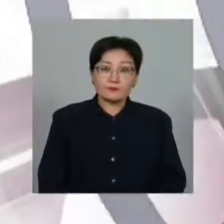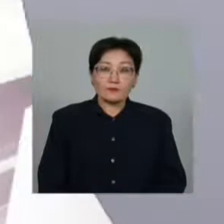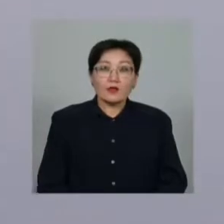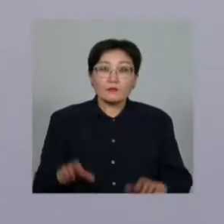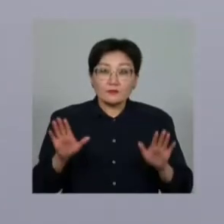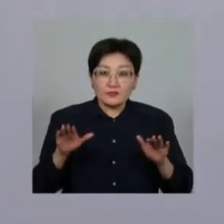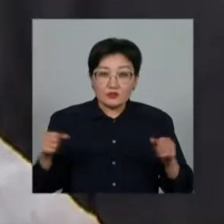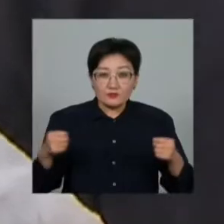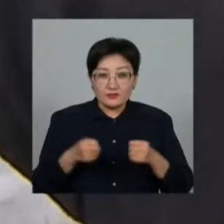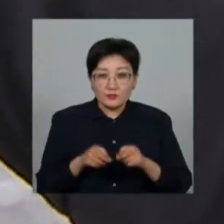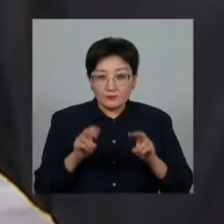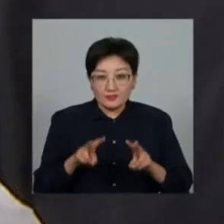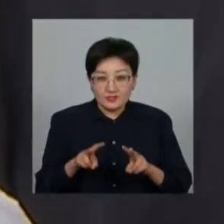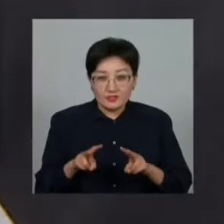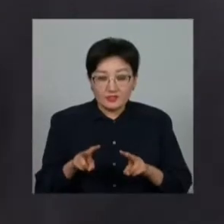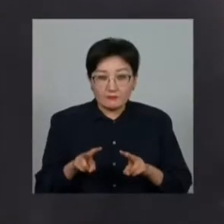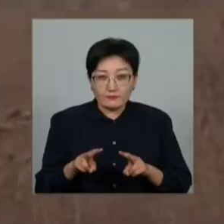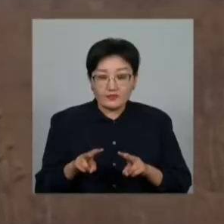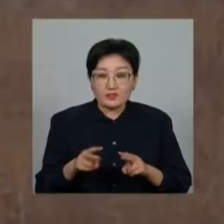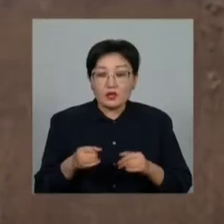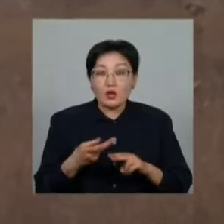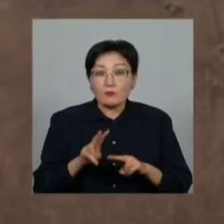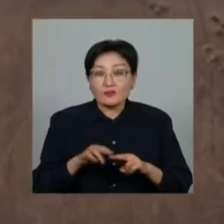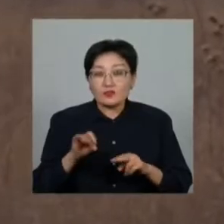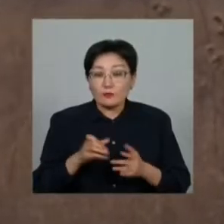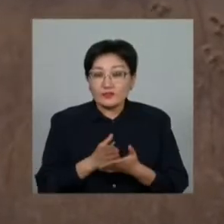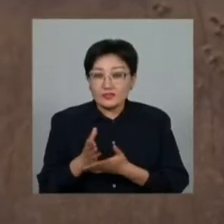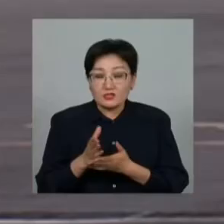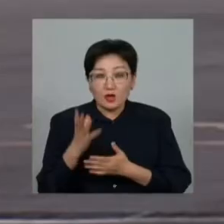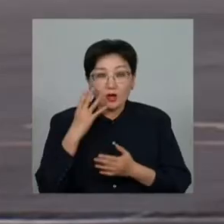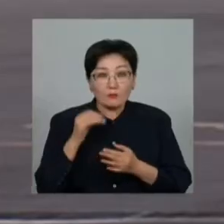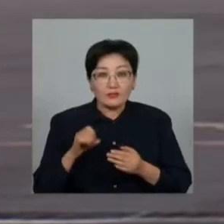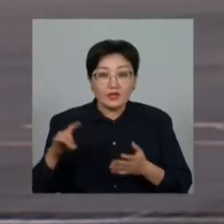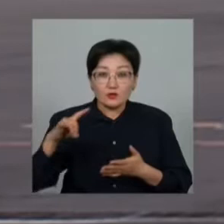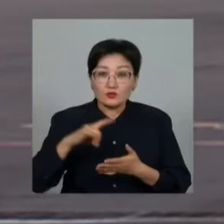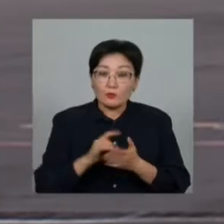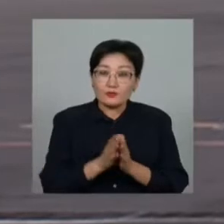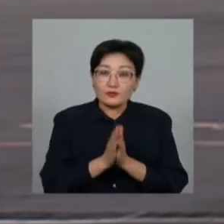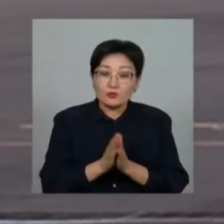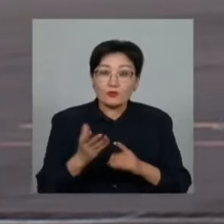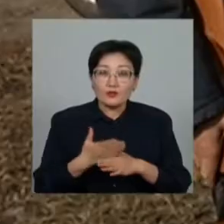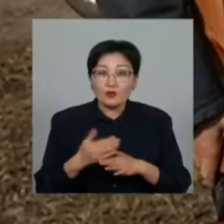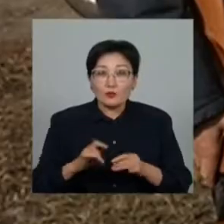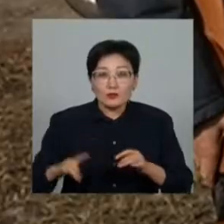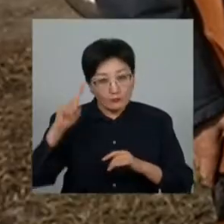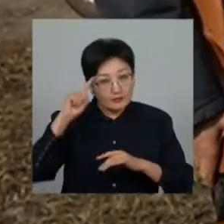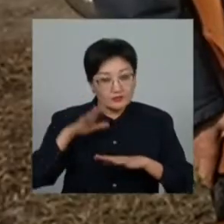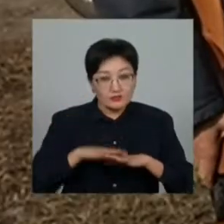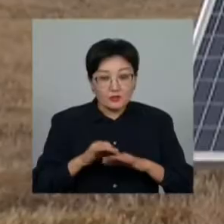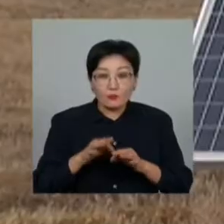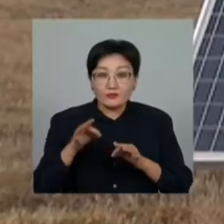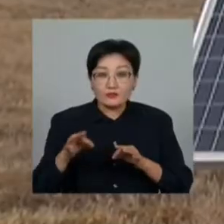птицы атакуют специалисты отбиваются орнитологическая служба алматинского аэропорта просит помощи у районных акиматов